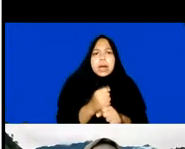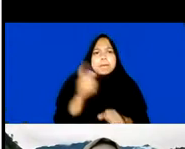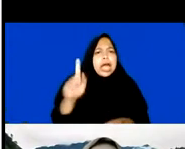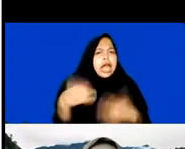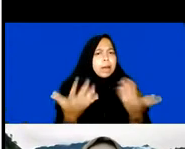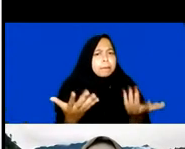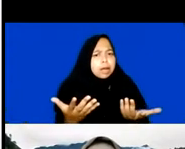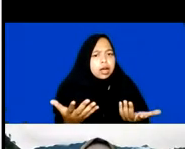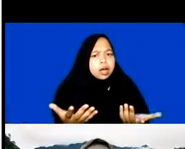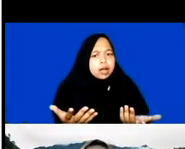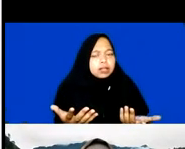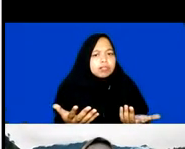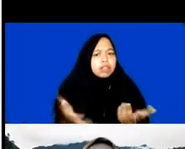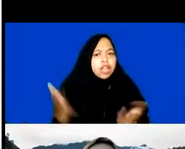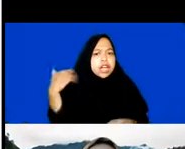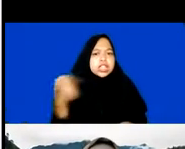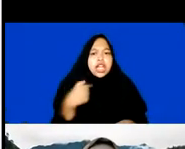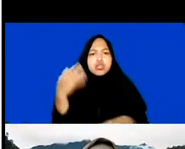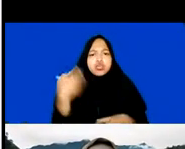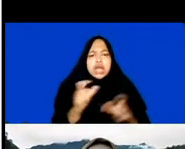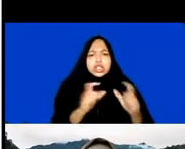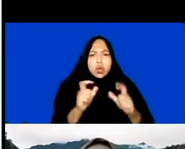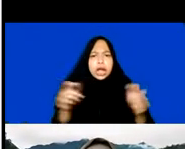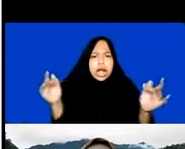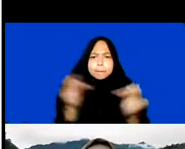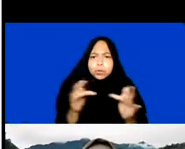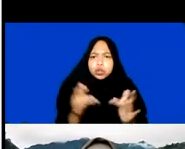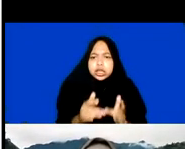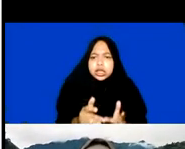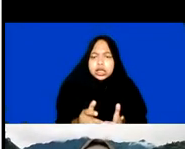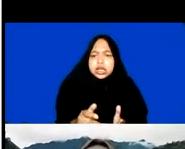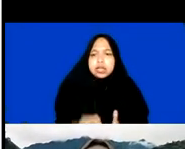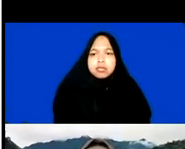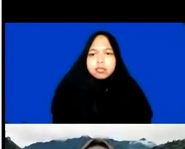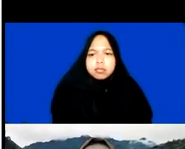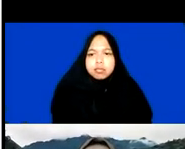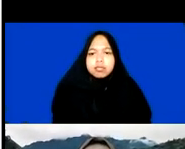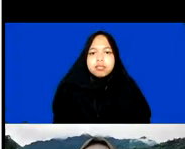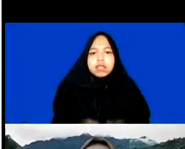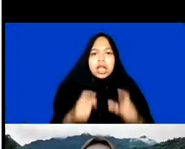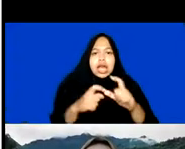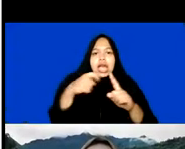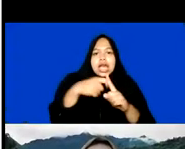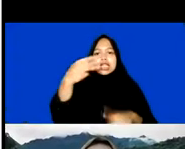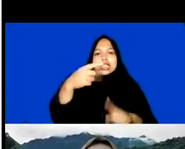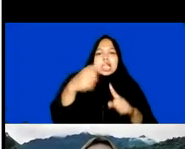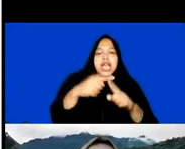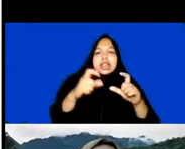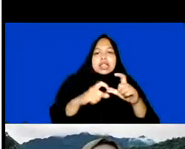Nah, jadi kan tadi itu saya udah mencoba gabungin beberapa teknis tadi kan. Untuk sketch gambar saya pakai